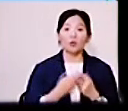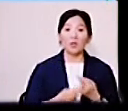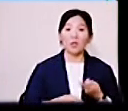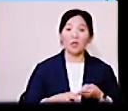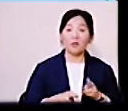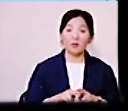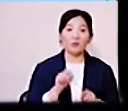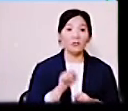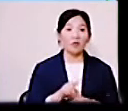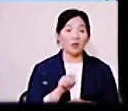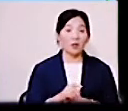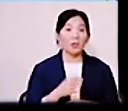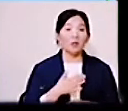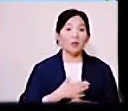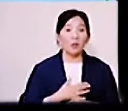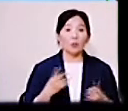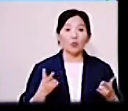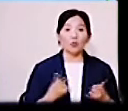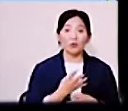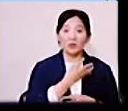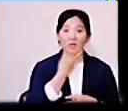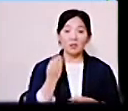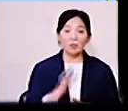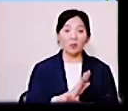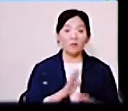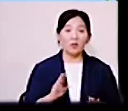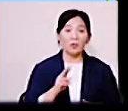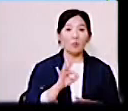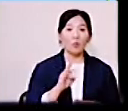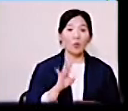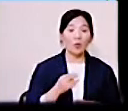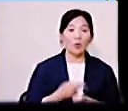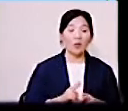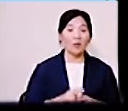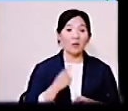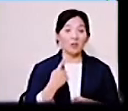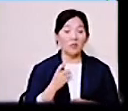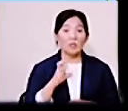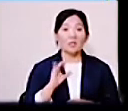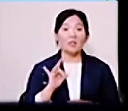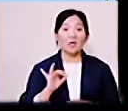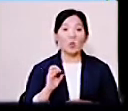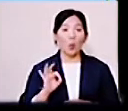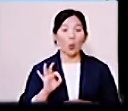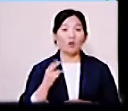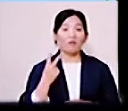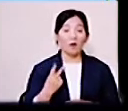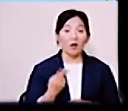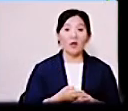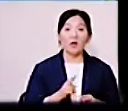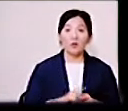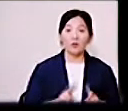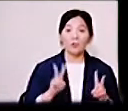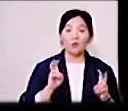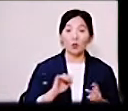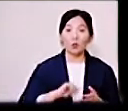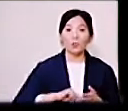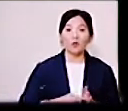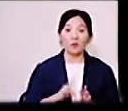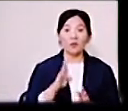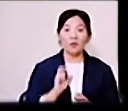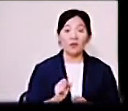задач нам нужно не забывать, что моно – это один канал, стерео – два канала. Значит, нужно умножать на